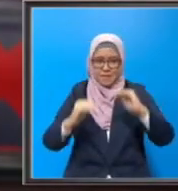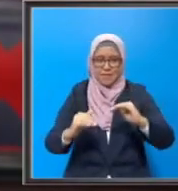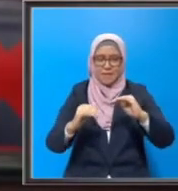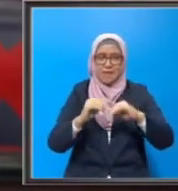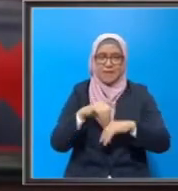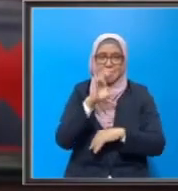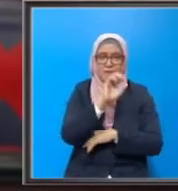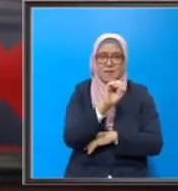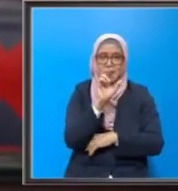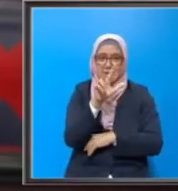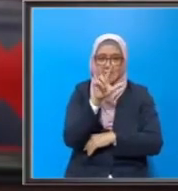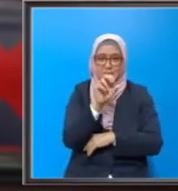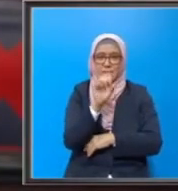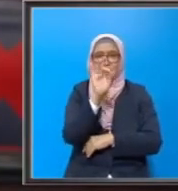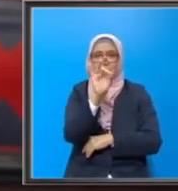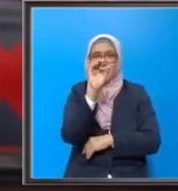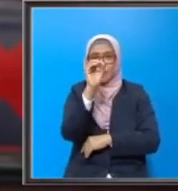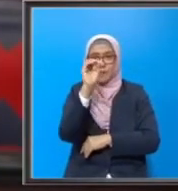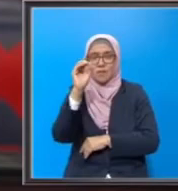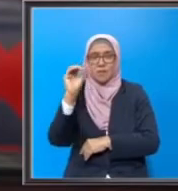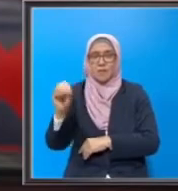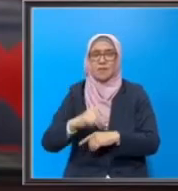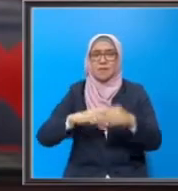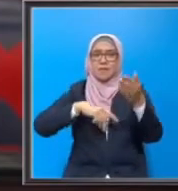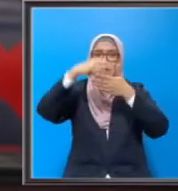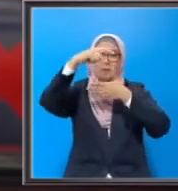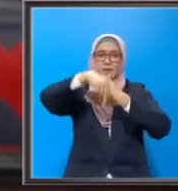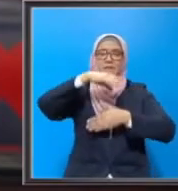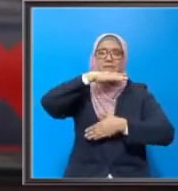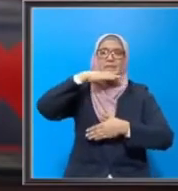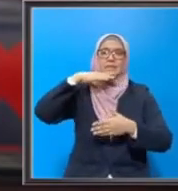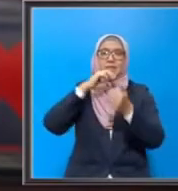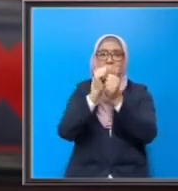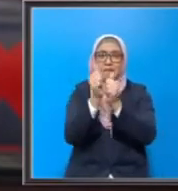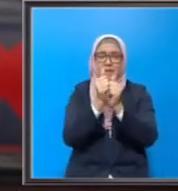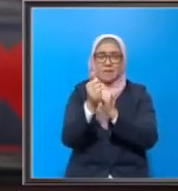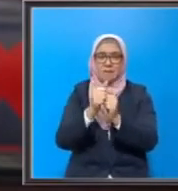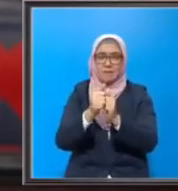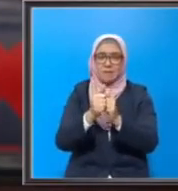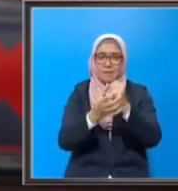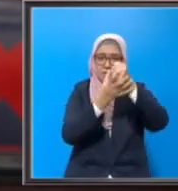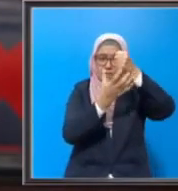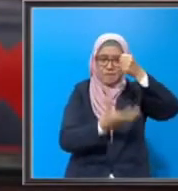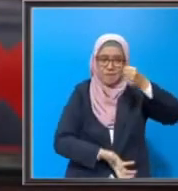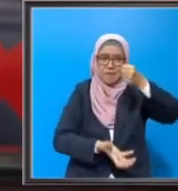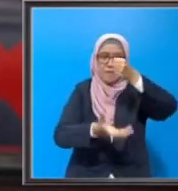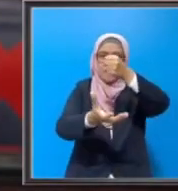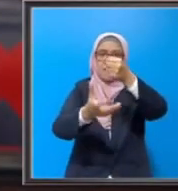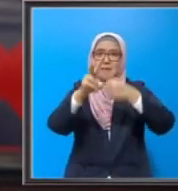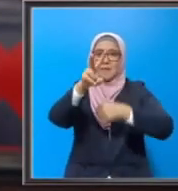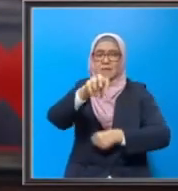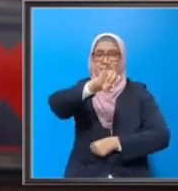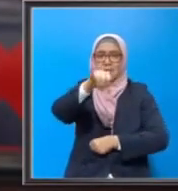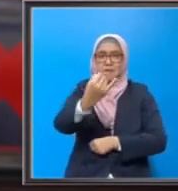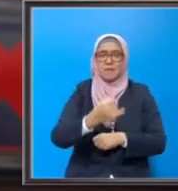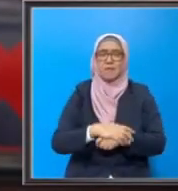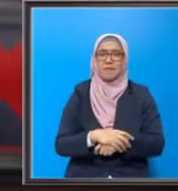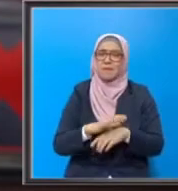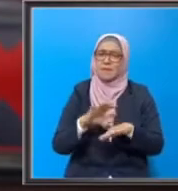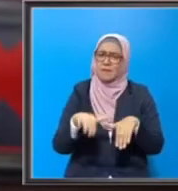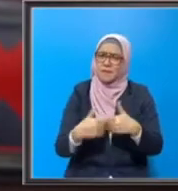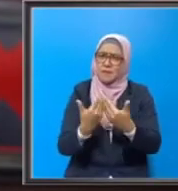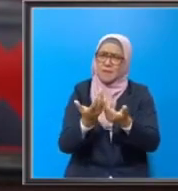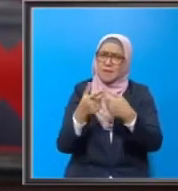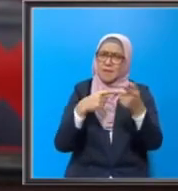800 program belia dan sukan danau yang diperuntukkan 20000011 kah program Ria dan